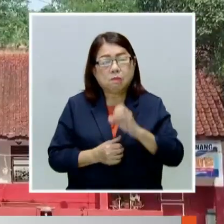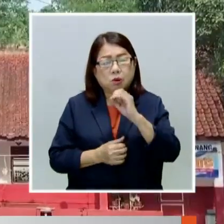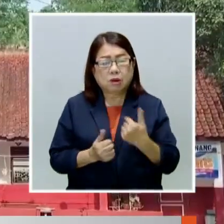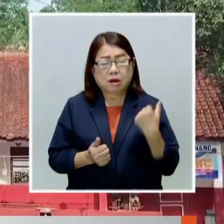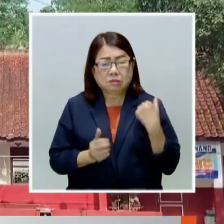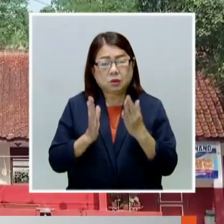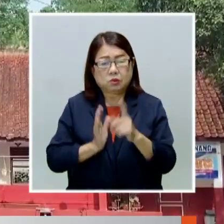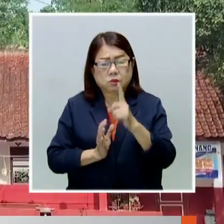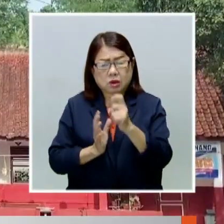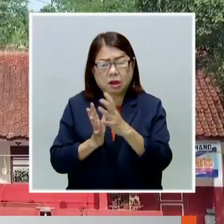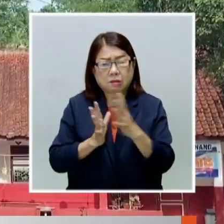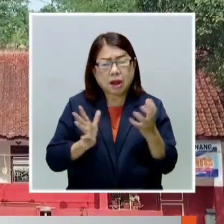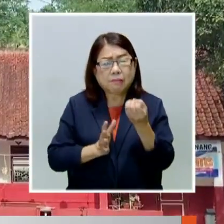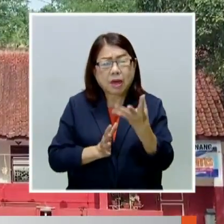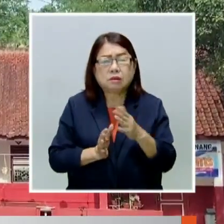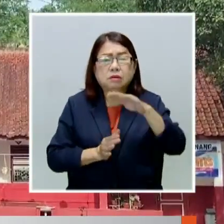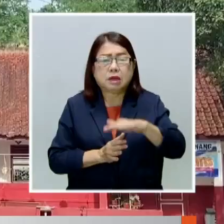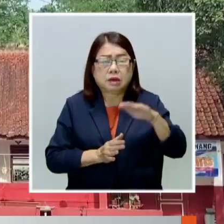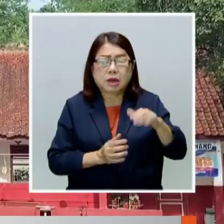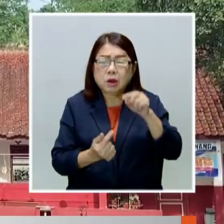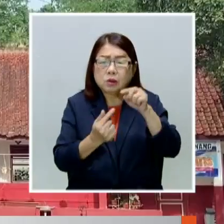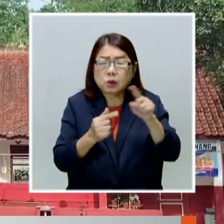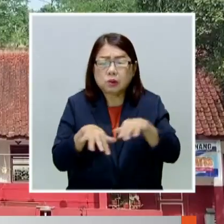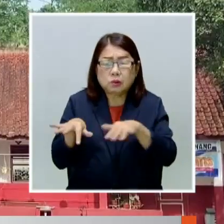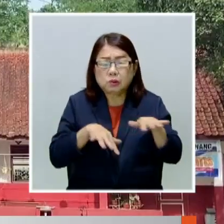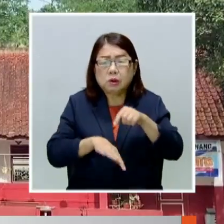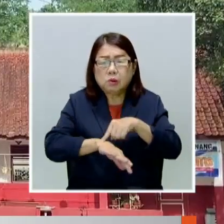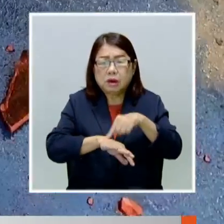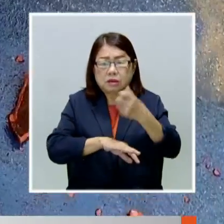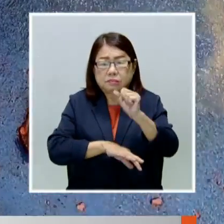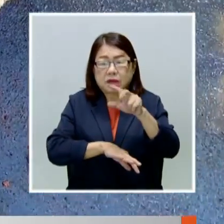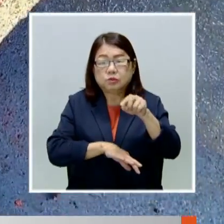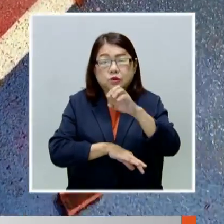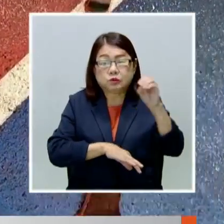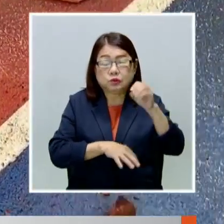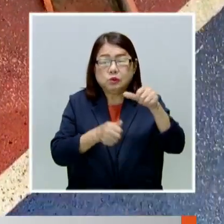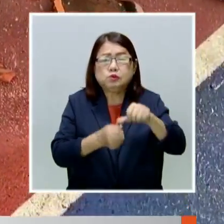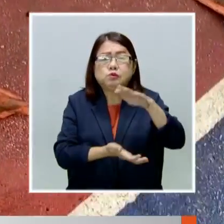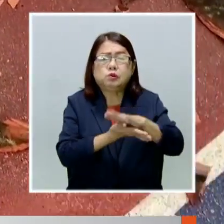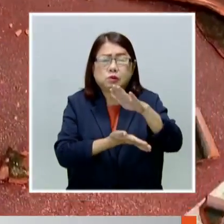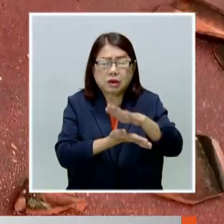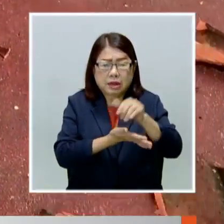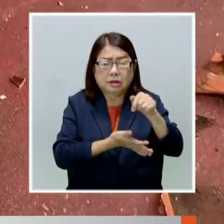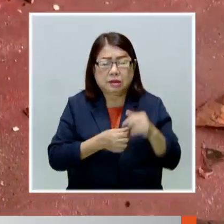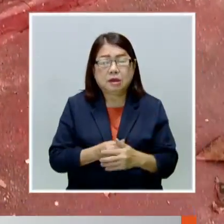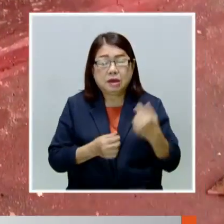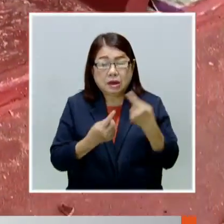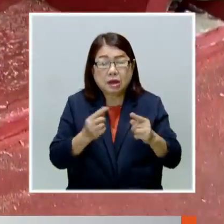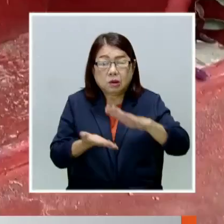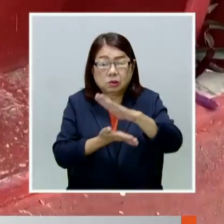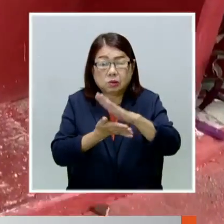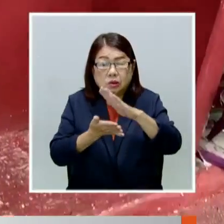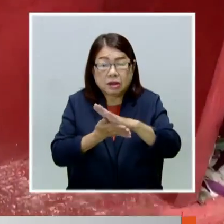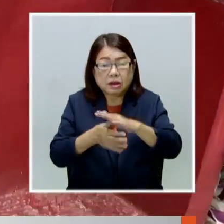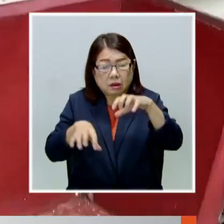ผู้เสียชีวิตจำนวนมากเป็นเด็กเพราะว่าในเวลาที่เกิดเหตุประมาณ 13 นาฬิกาเด็กๆยังอยู่ที่โรงเรียนและพบว่าโรงเรียนอย่างน้